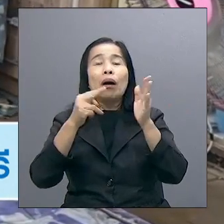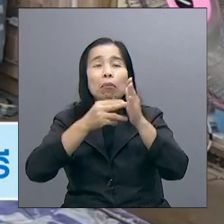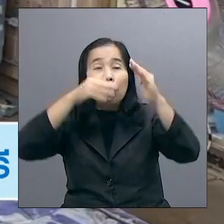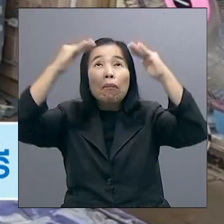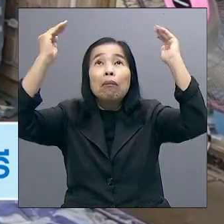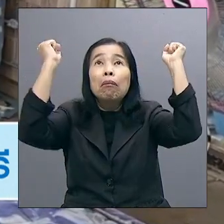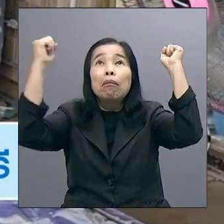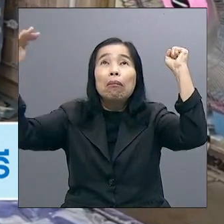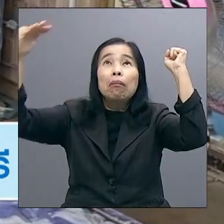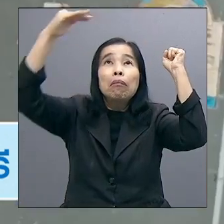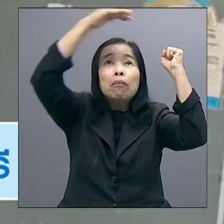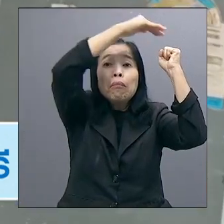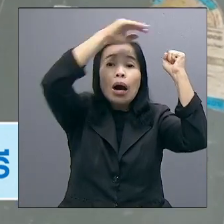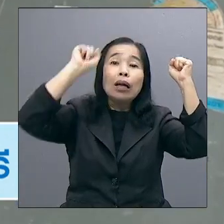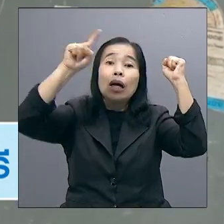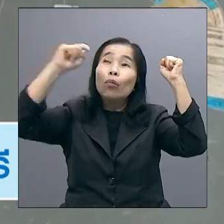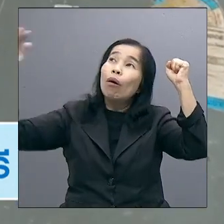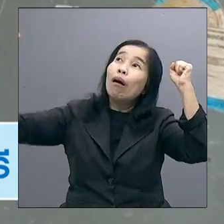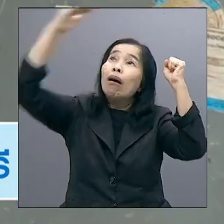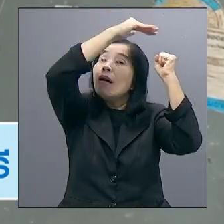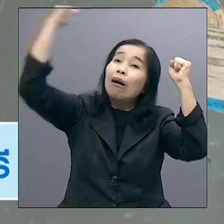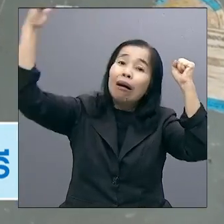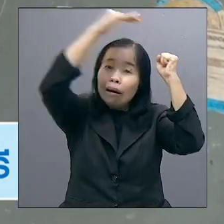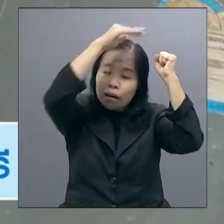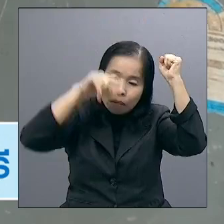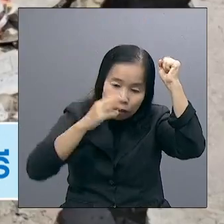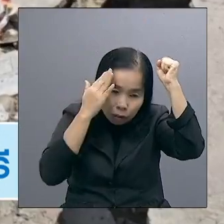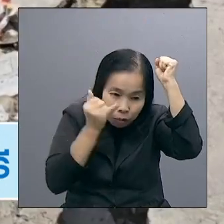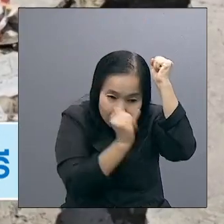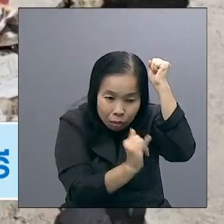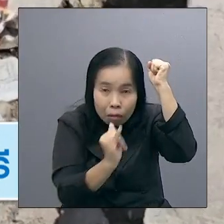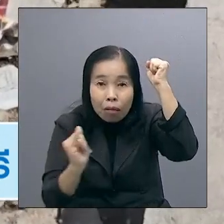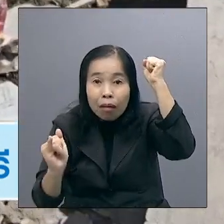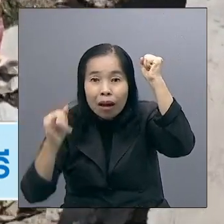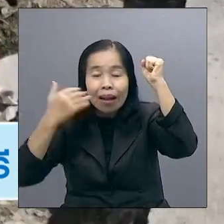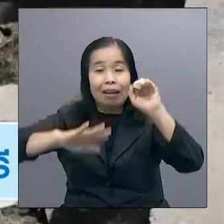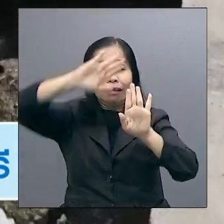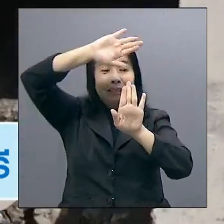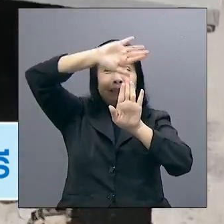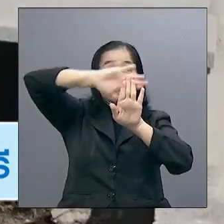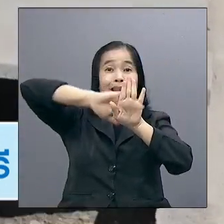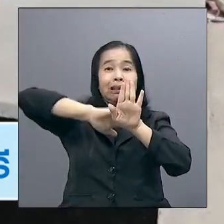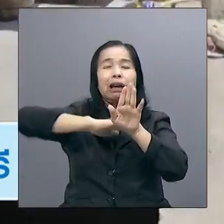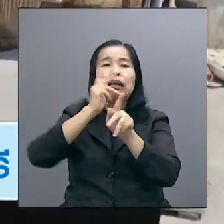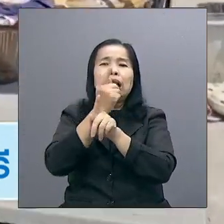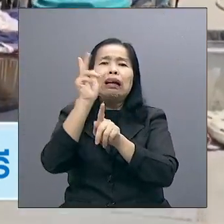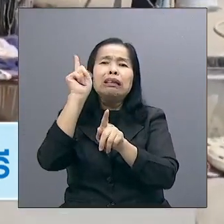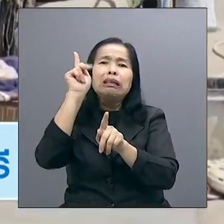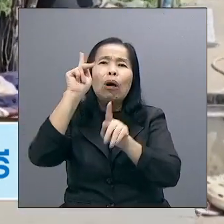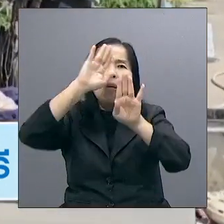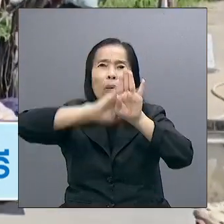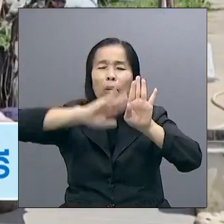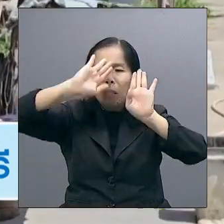้เชิงสถานข้ามปากอาวบางตะบูลด้านทดเหนือตัวผนังเพิงพัก บุด้วยสังกษี 4 ด้าน